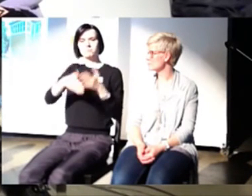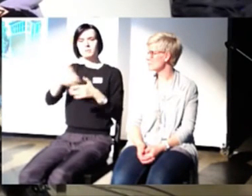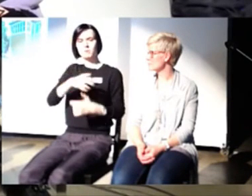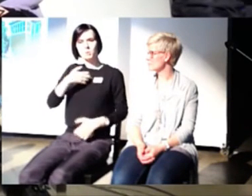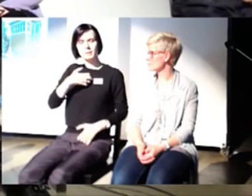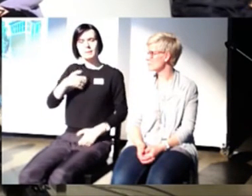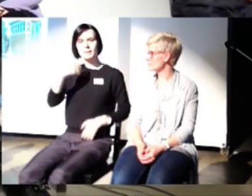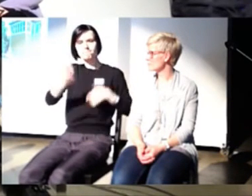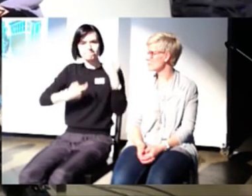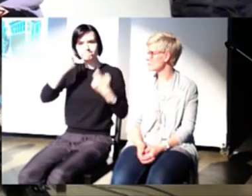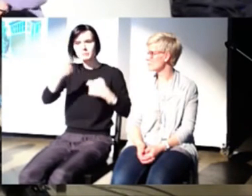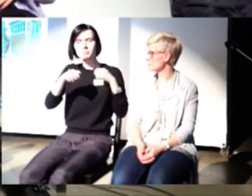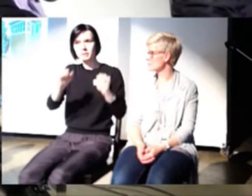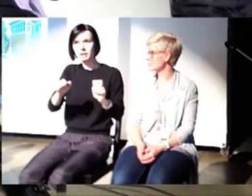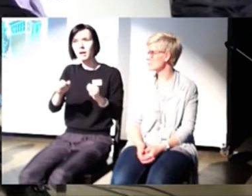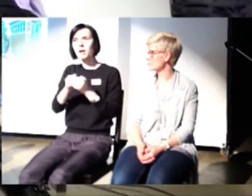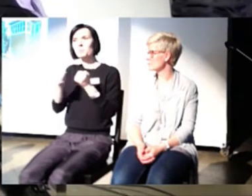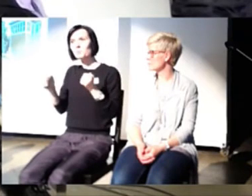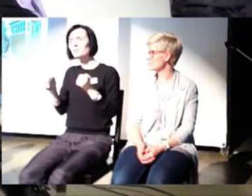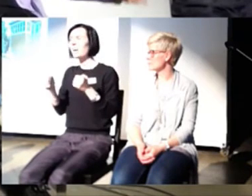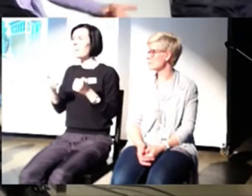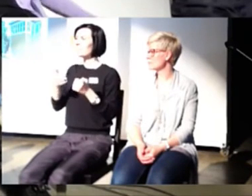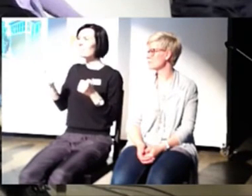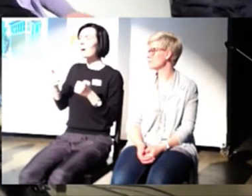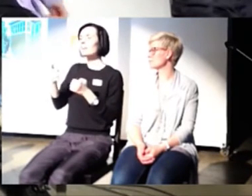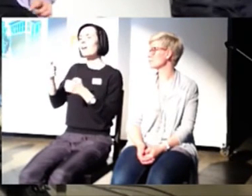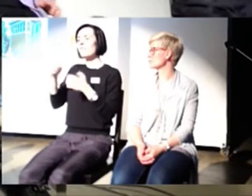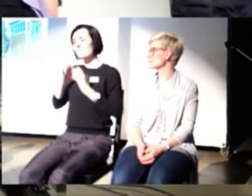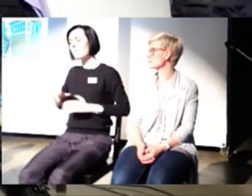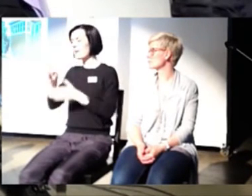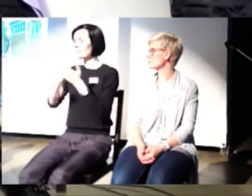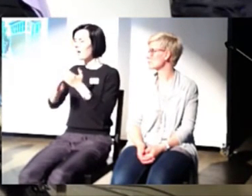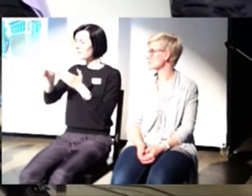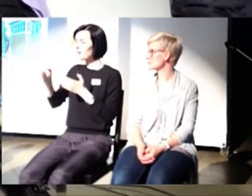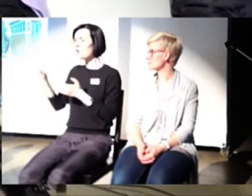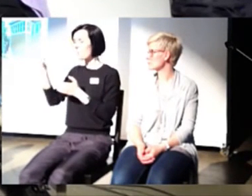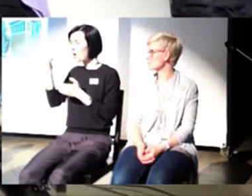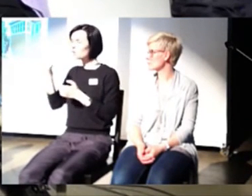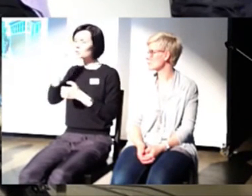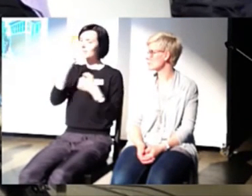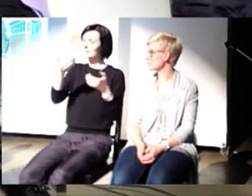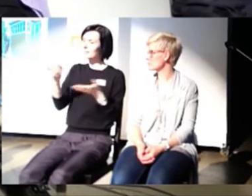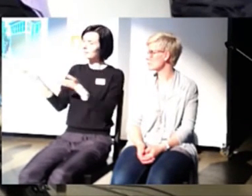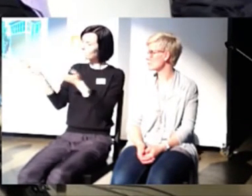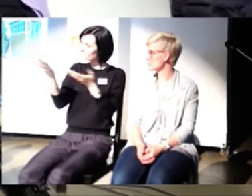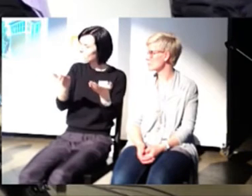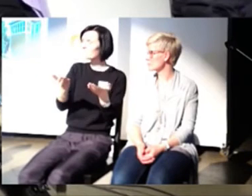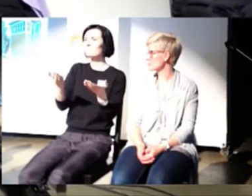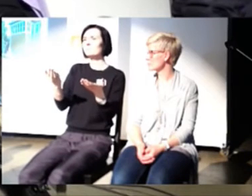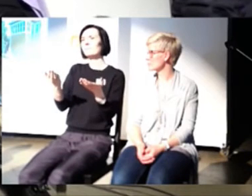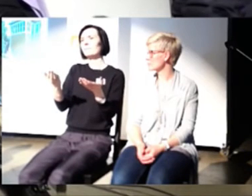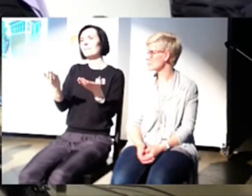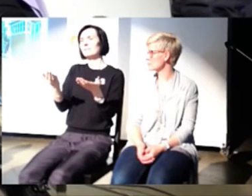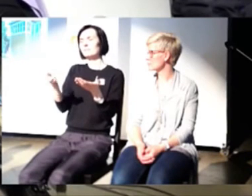pitää järjestää mahdollisuus myös vammaisille taiteilijoille tulla residenssiin, vaan musta on kiinnostavampaa, että